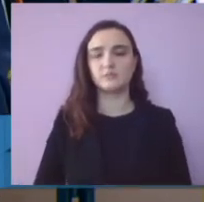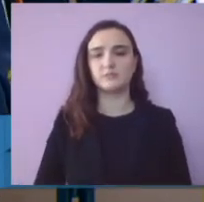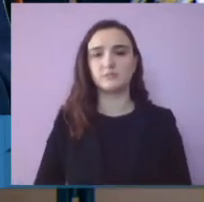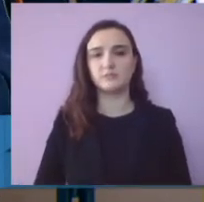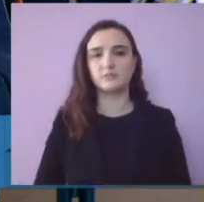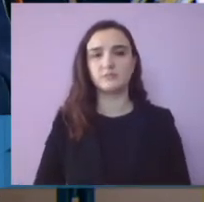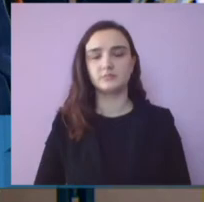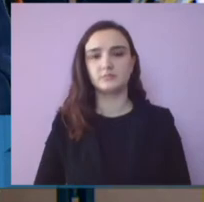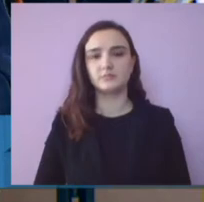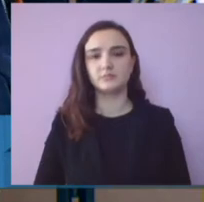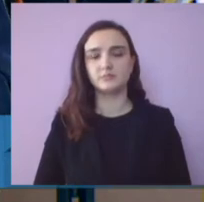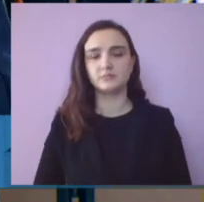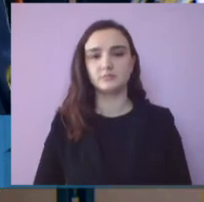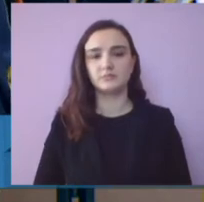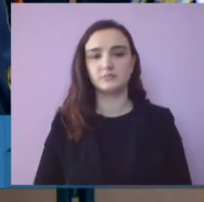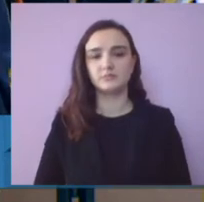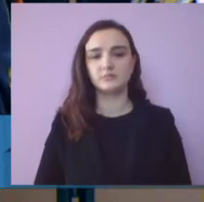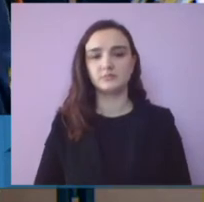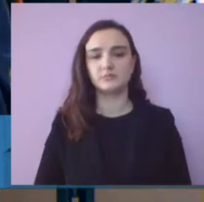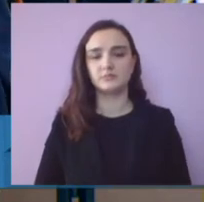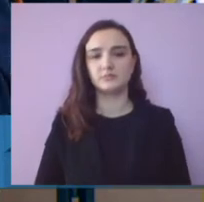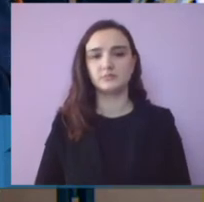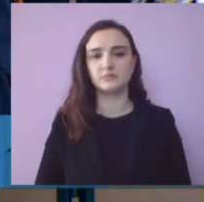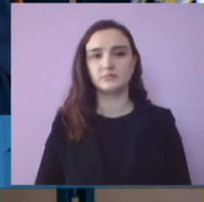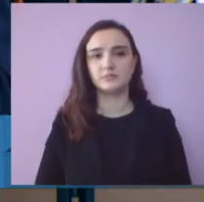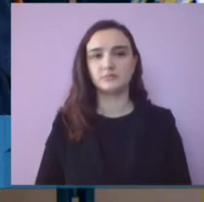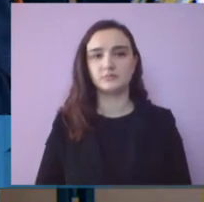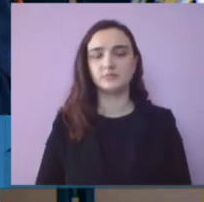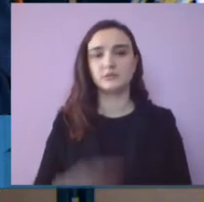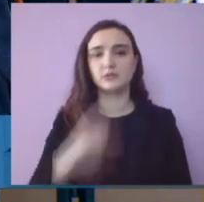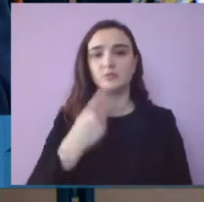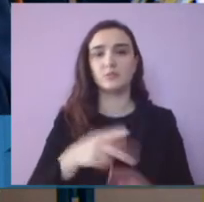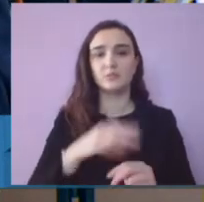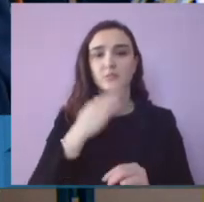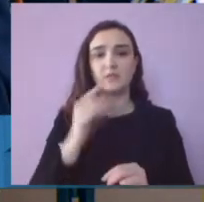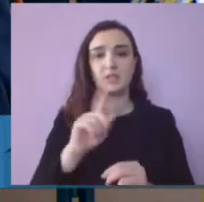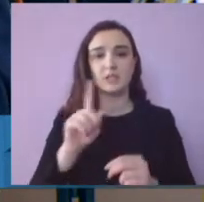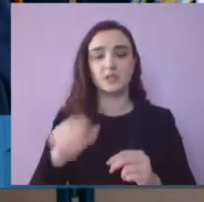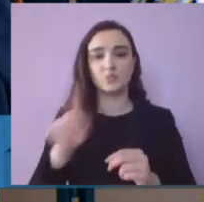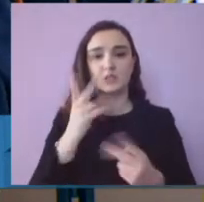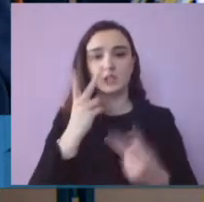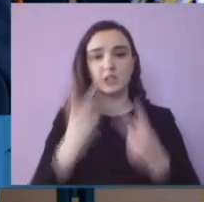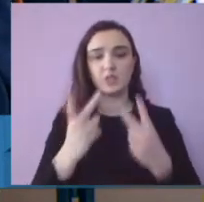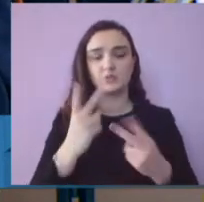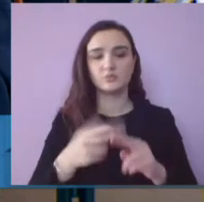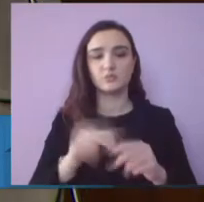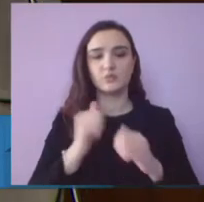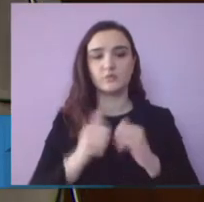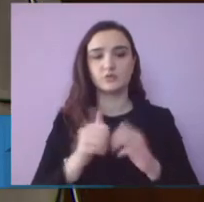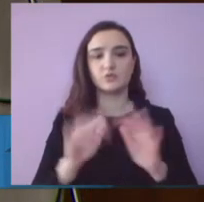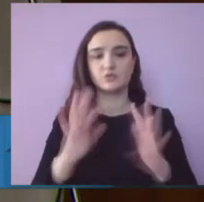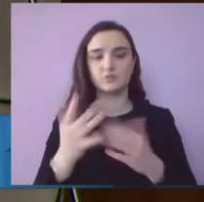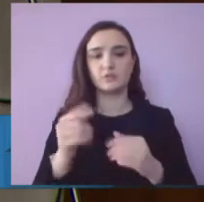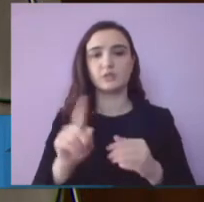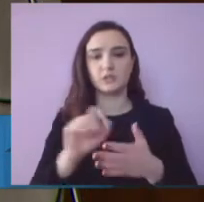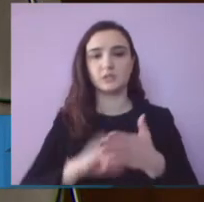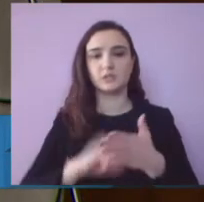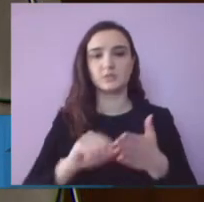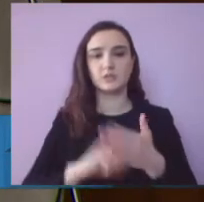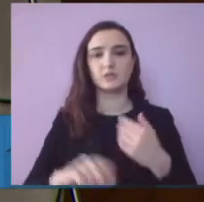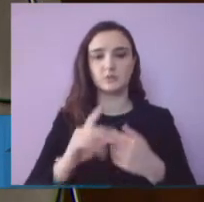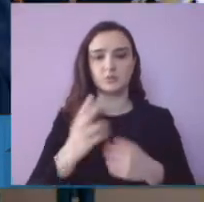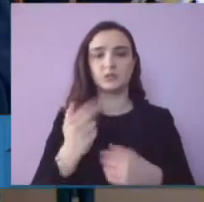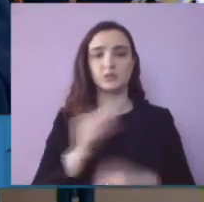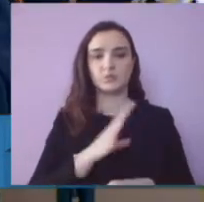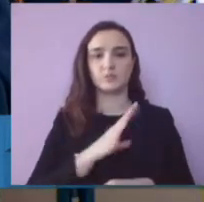მოჭერილი ქონდა საცვალი ან ვერ გეტყვი ძალიან ძნელი ამიტომ ბევრი ასპექტი უნდა ინახოს ამიტომ ყოველ შემთხვევაში ამის მიღა რაღაცა მიზეზი უნდა თავისთავად მას